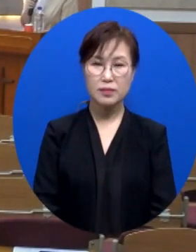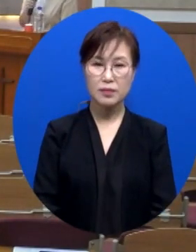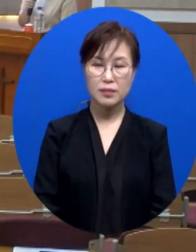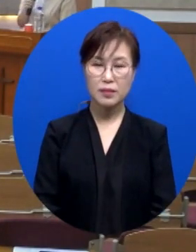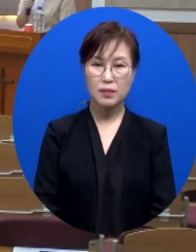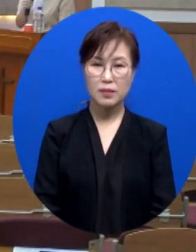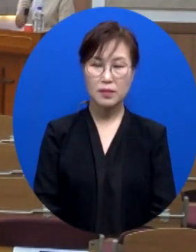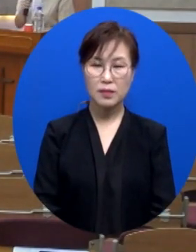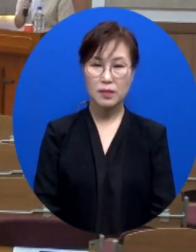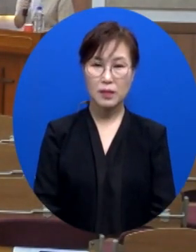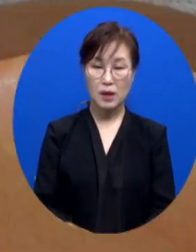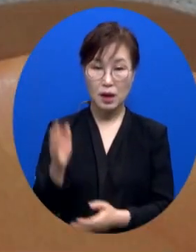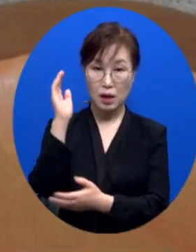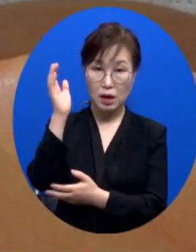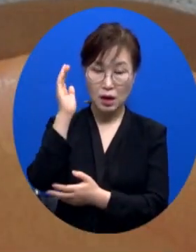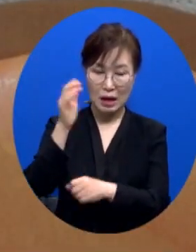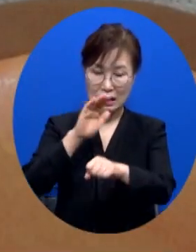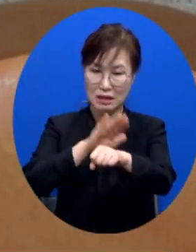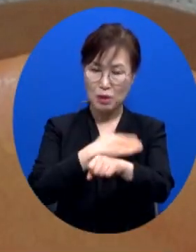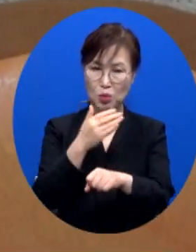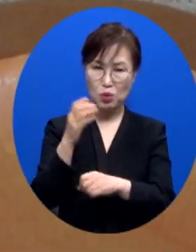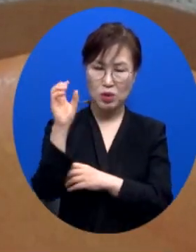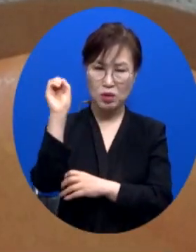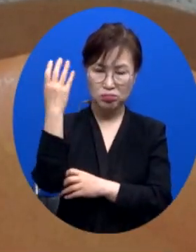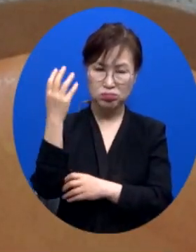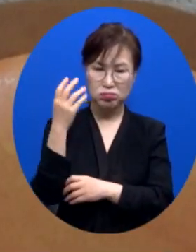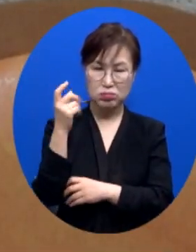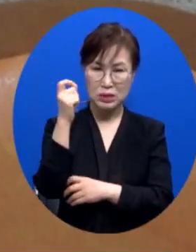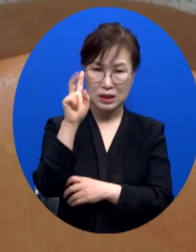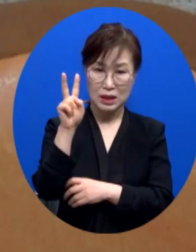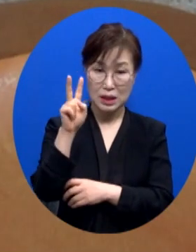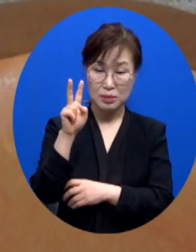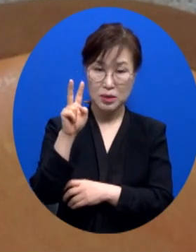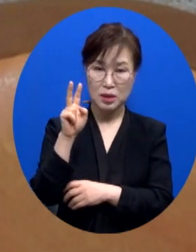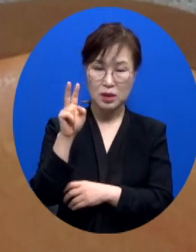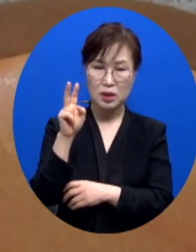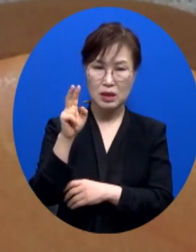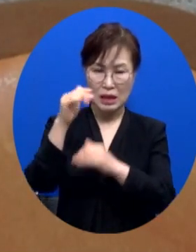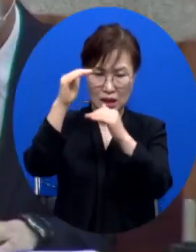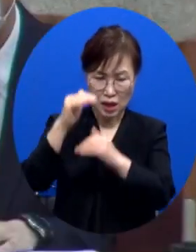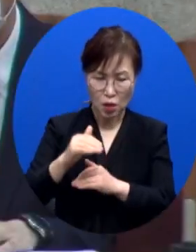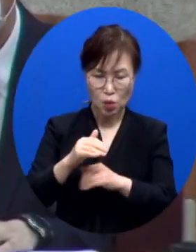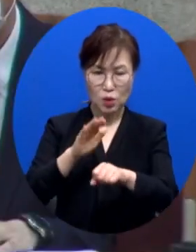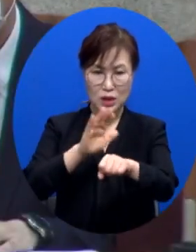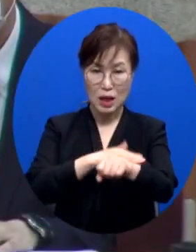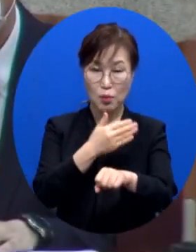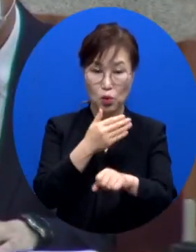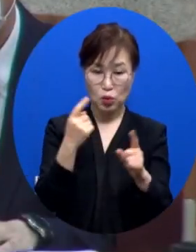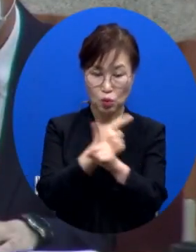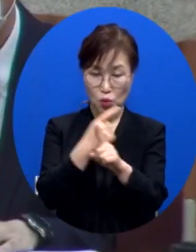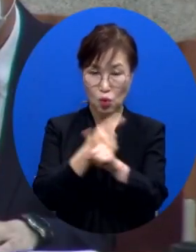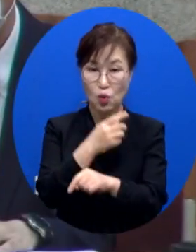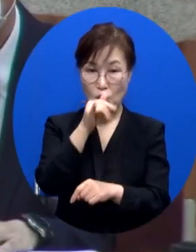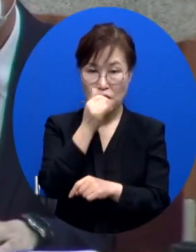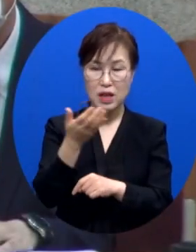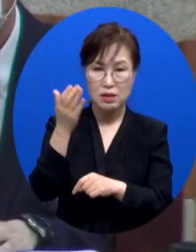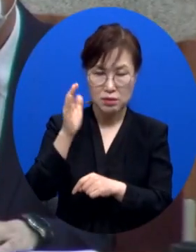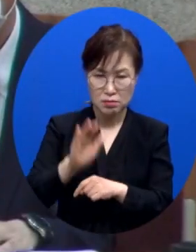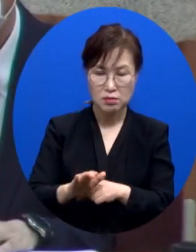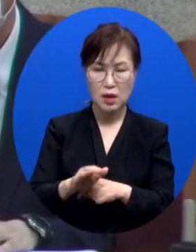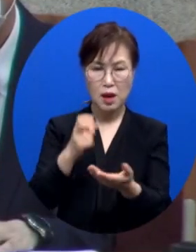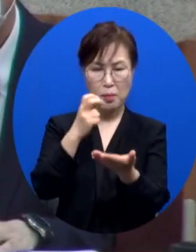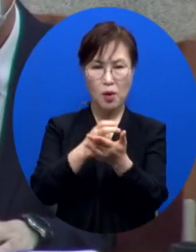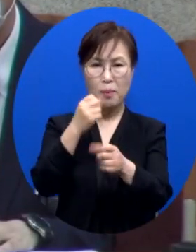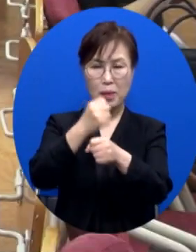단체들은 기자회견에서 잘못된 보도를 구제할 방안이 있음에도 법안을 만드는 것은 정부가 언론을 통제하겠다는